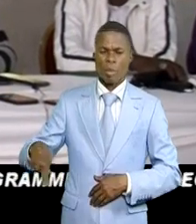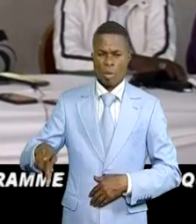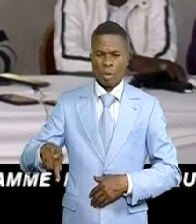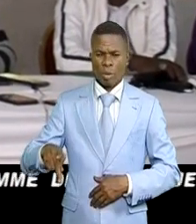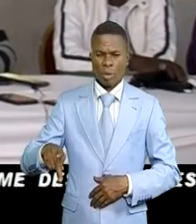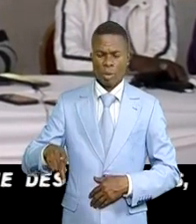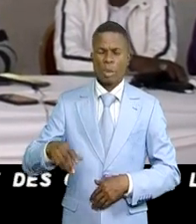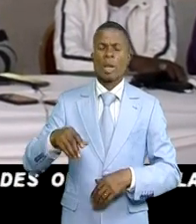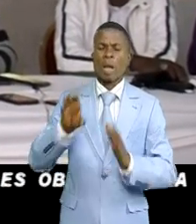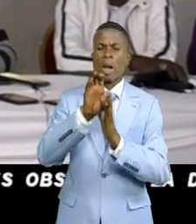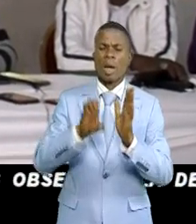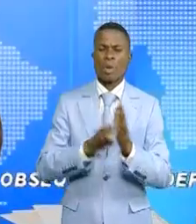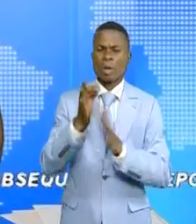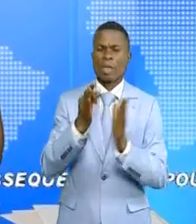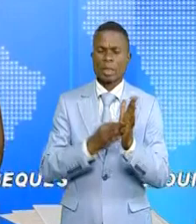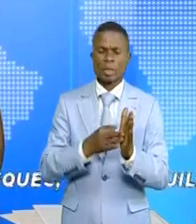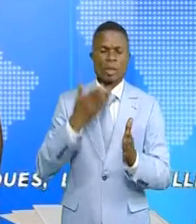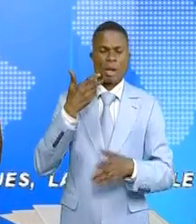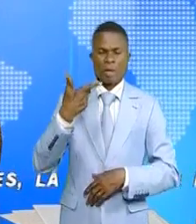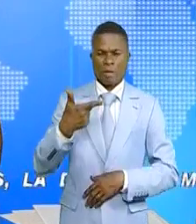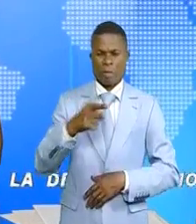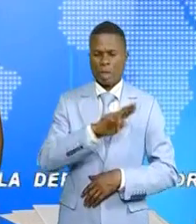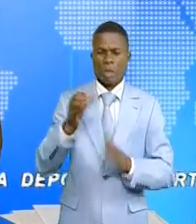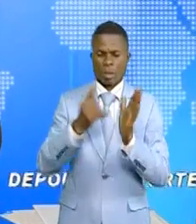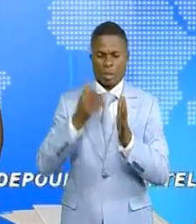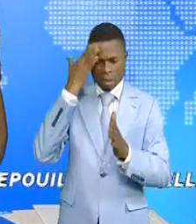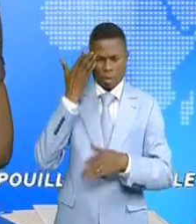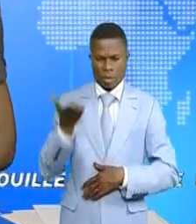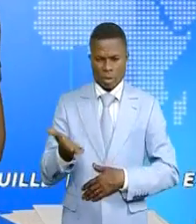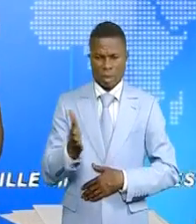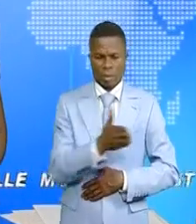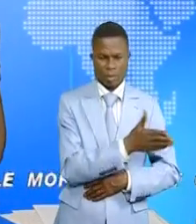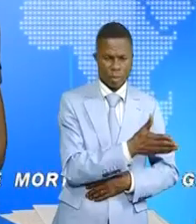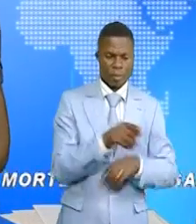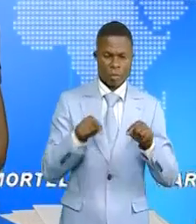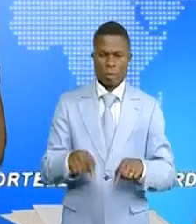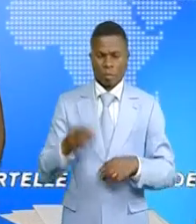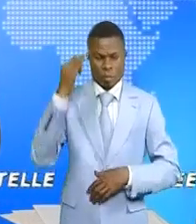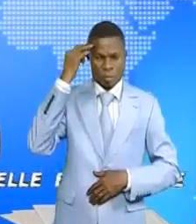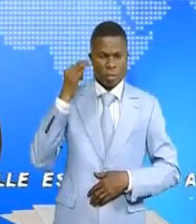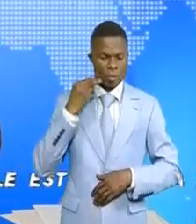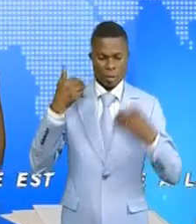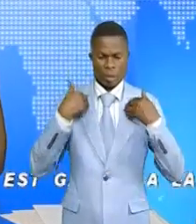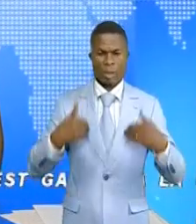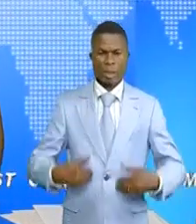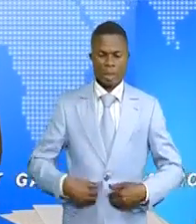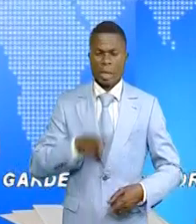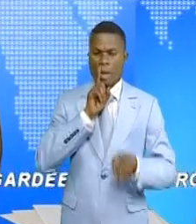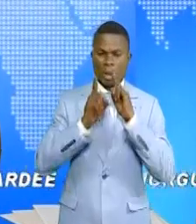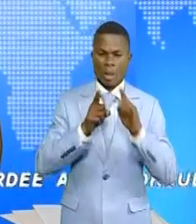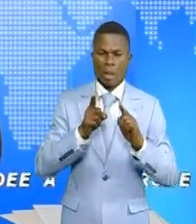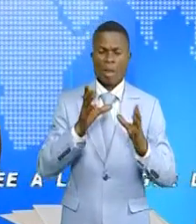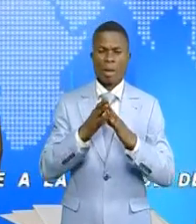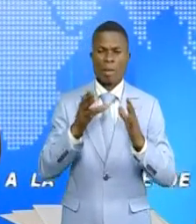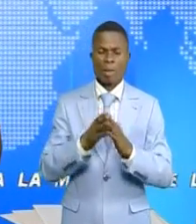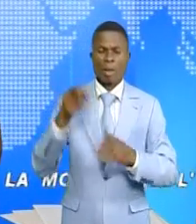la Constitution du 18 février 2006. Et pendant ce temps, le ministre de la Santé a échangé avec